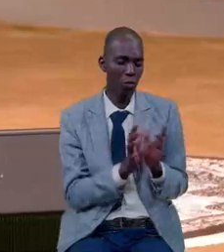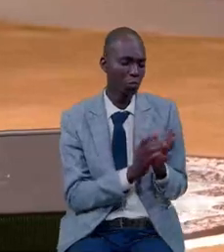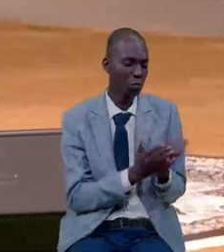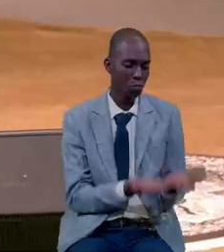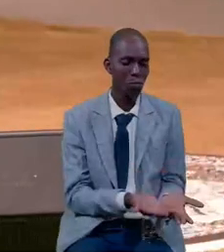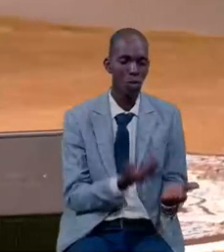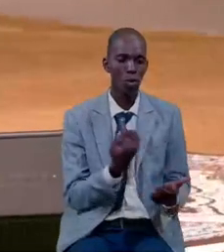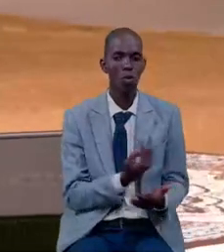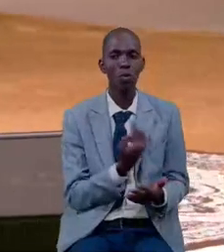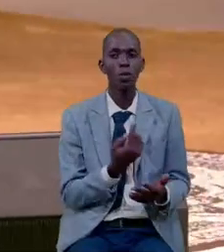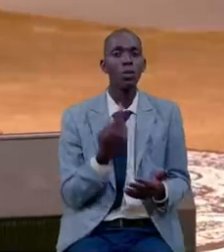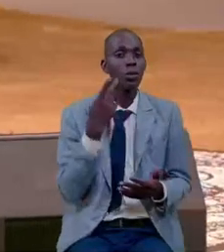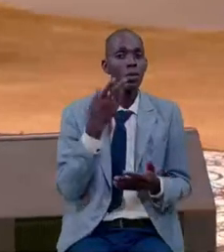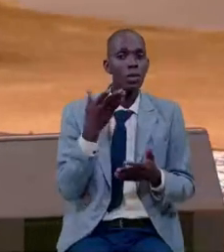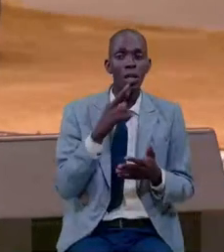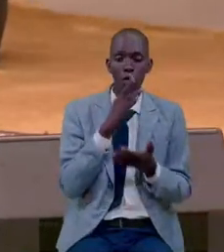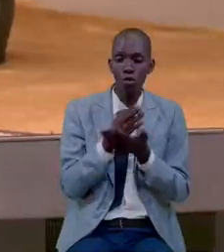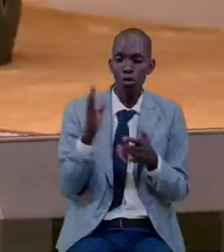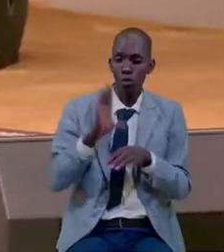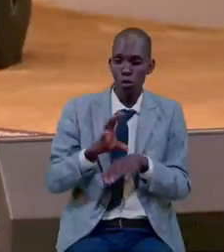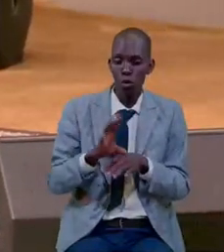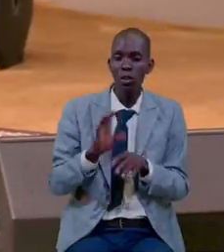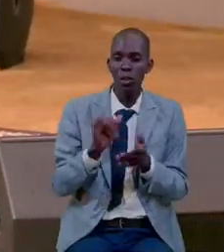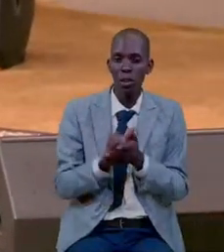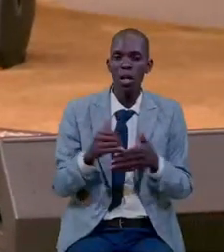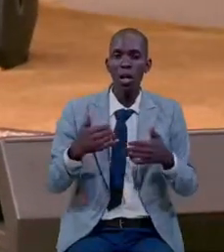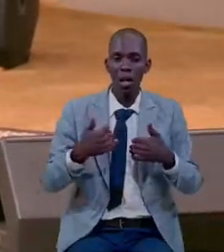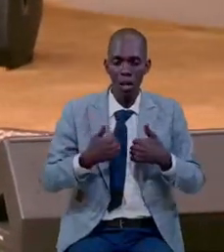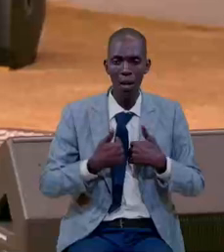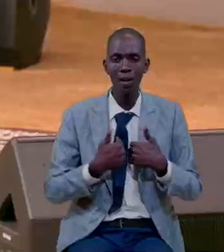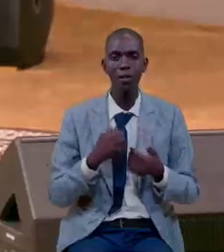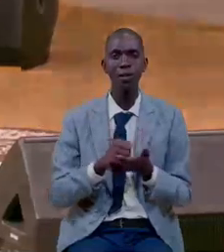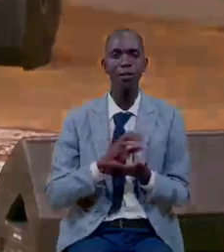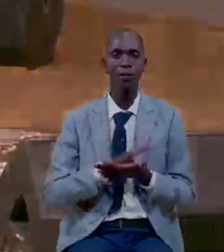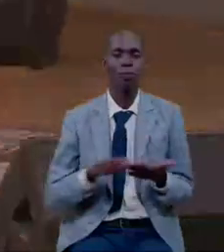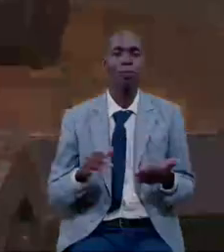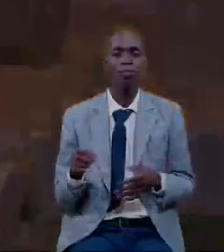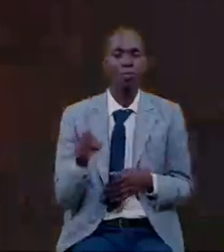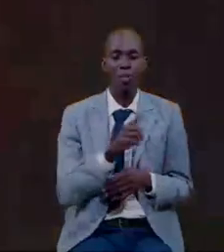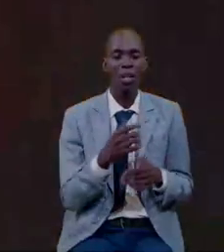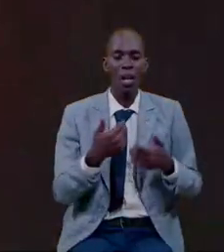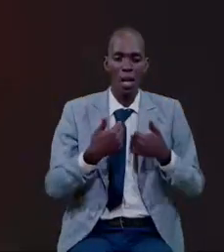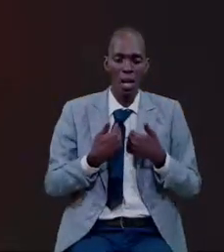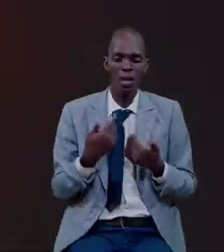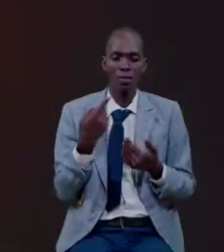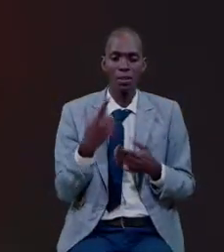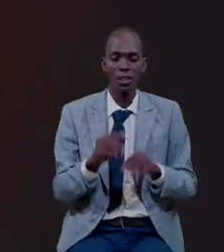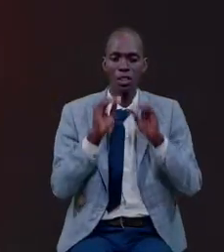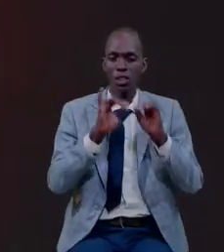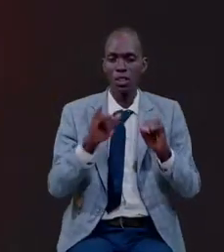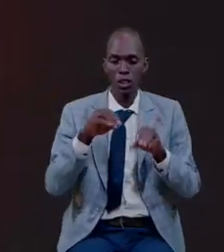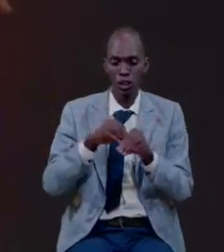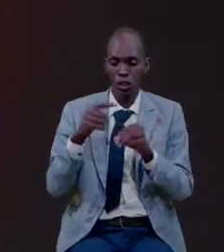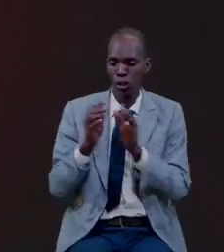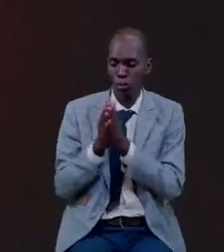la nôtre qui ont la sanctification dans le livre. Ils l'ont dans